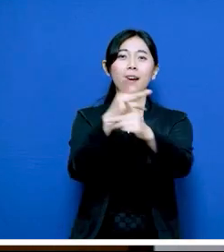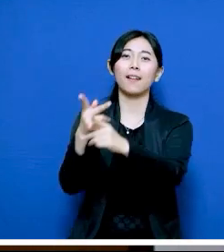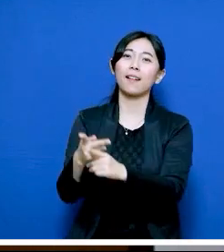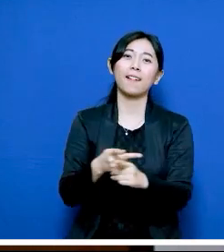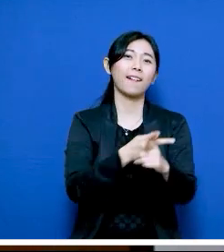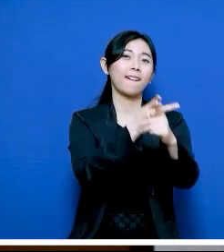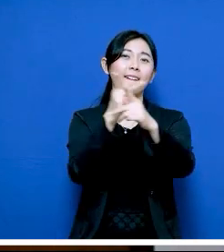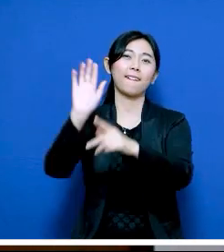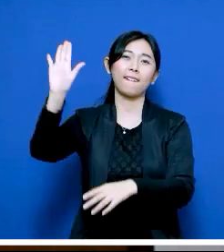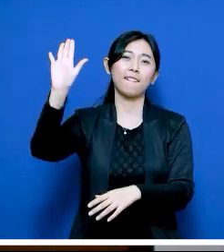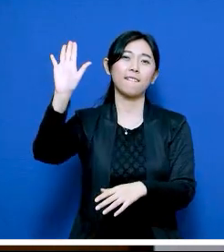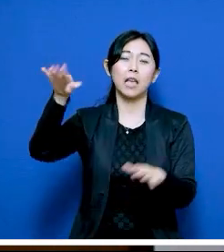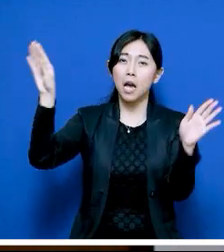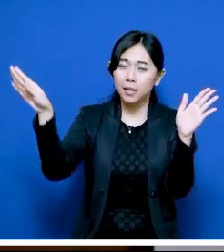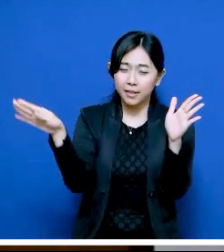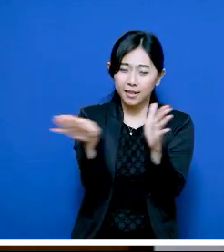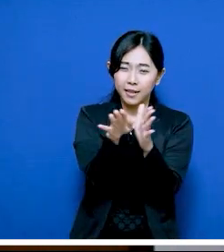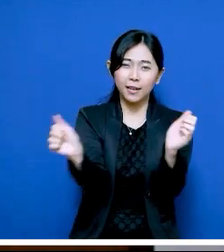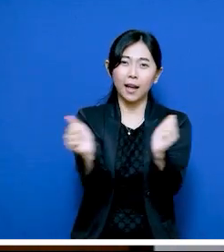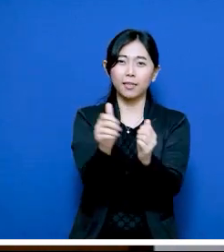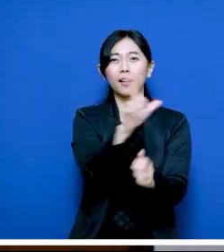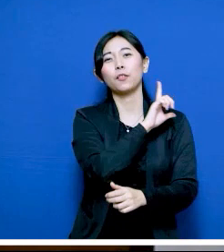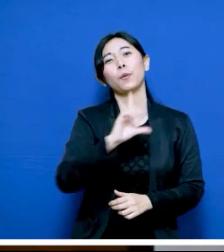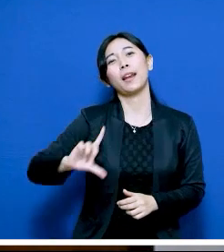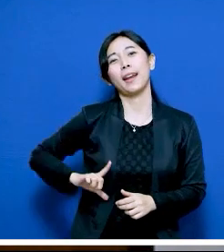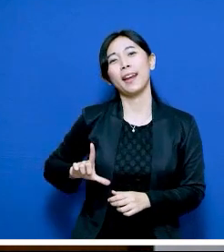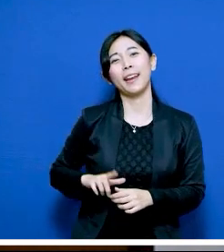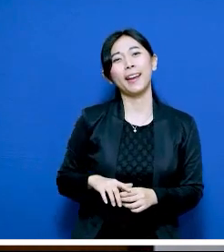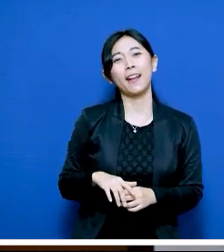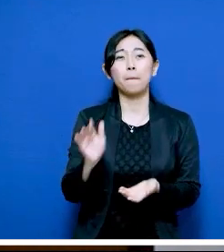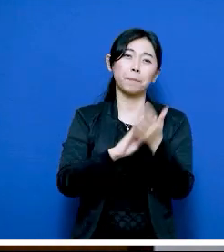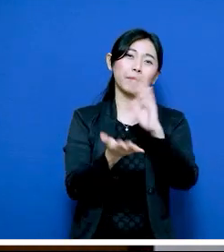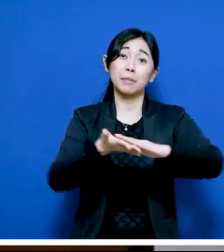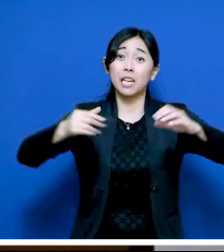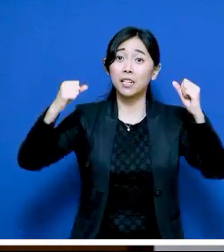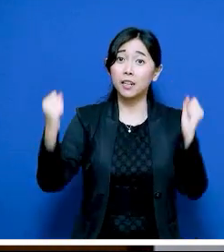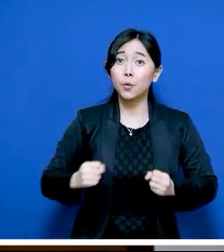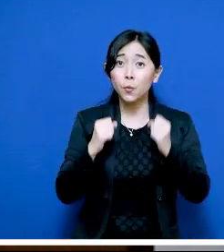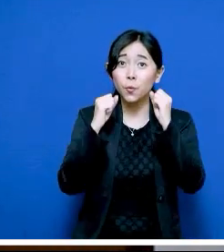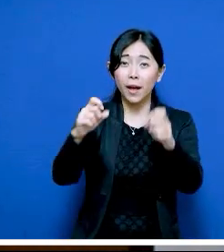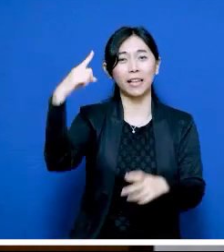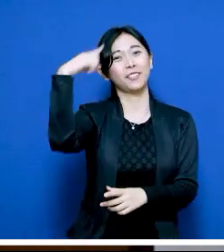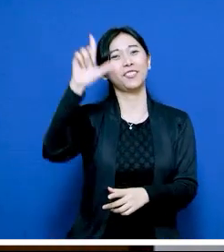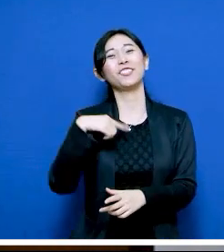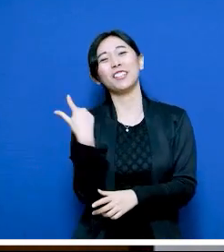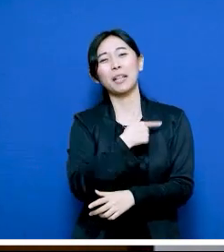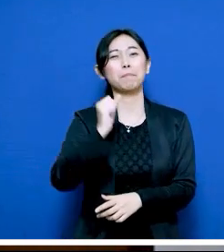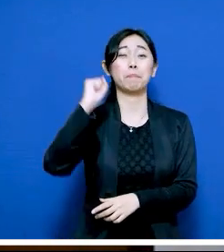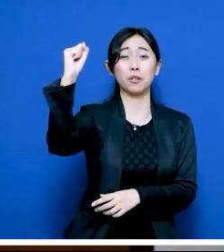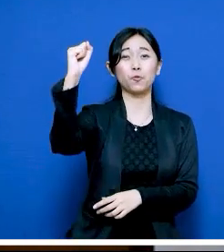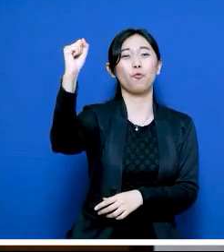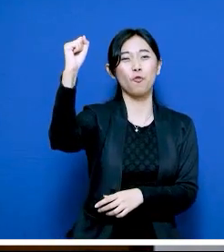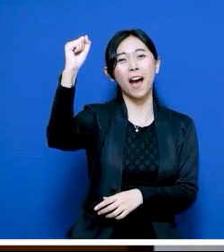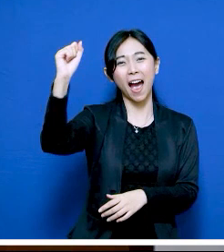pemeliharaannya, kedekatan dengan Tuhan menjadi kekuatan untuk kita